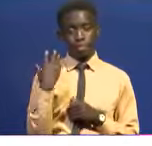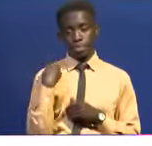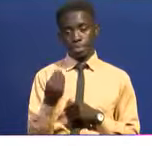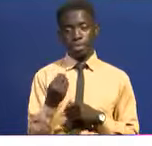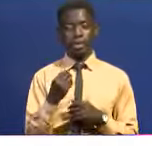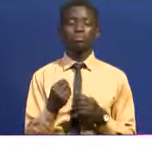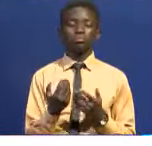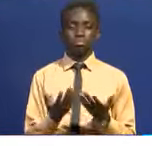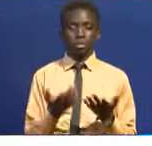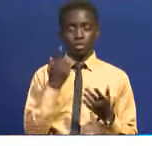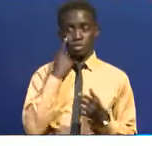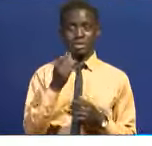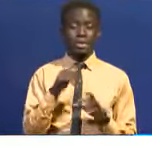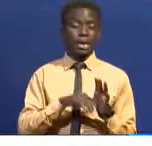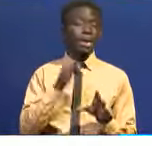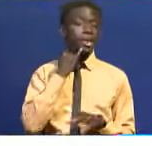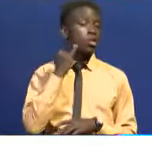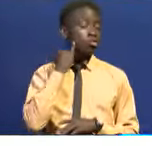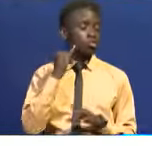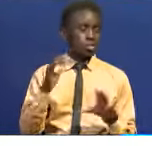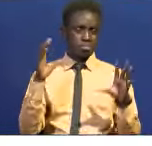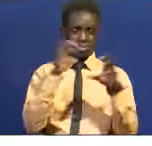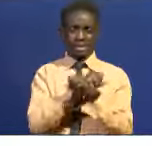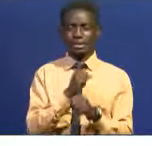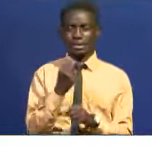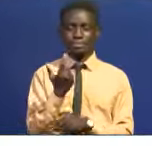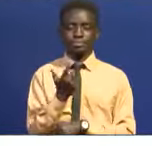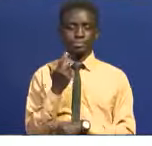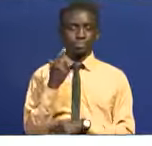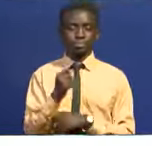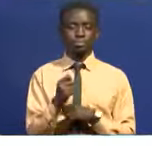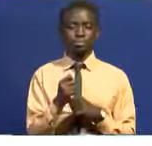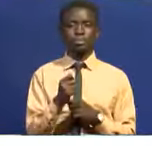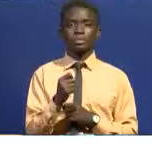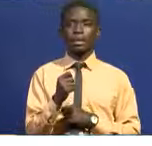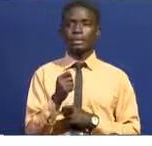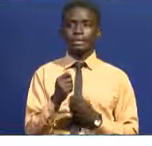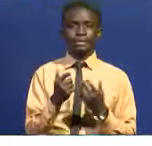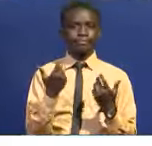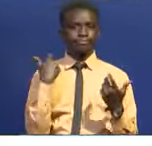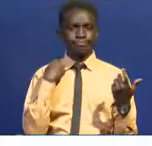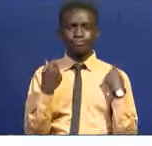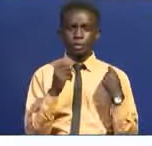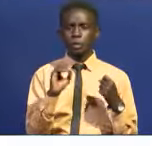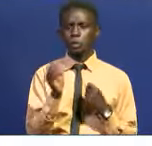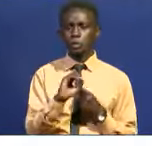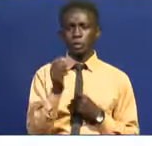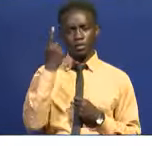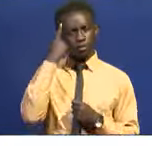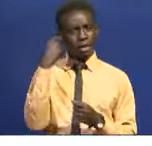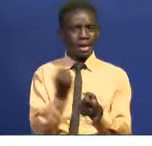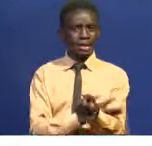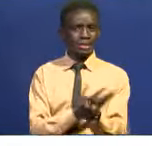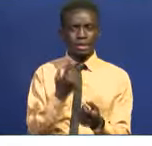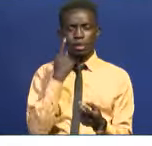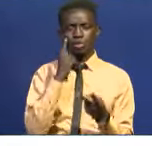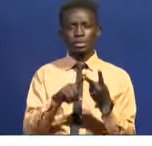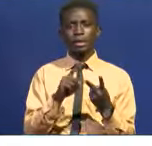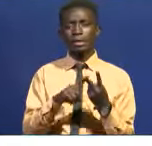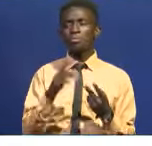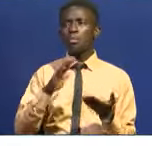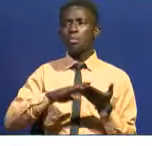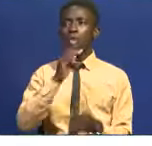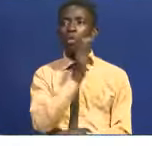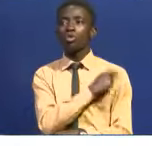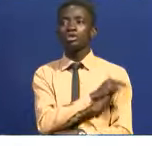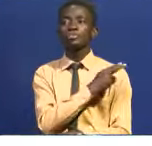katika kaunti ya Nakuru wakikosa huduma za matibabu ya ugonjwa wa saratani na uchunguzi wa magonjwa mengine baada ya vituo vingi vya afya kupuzilia